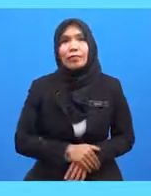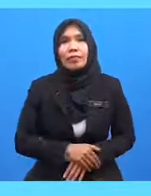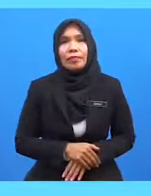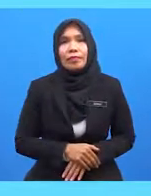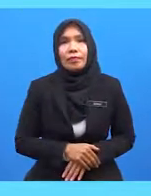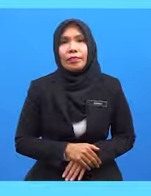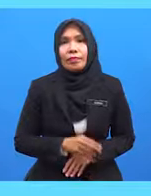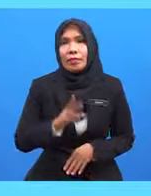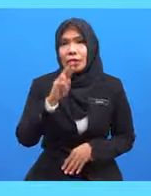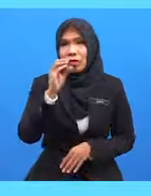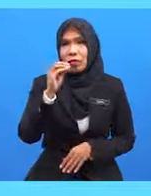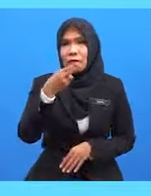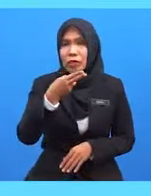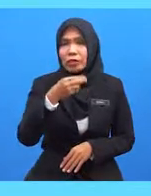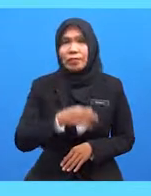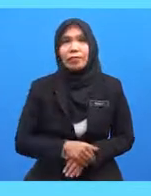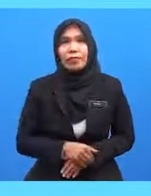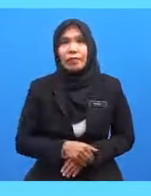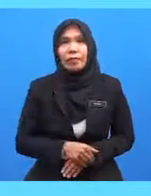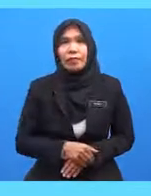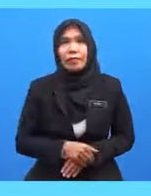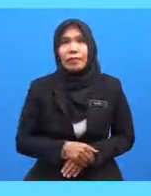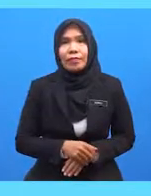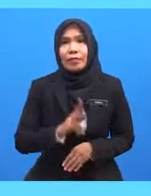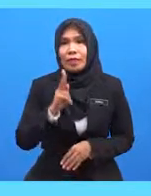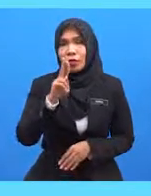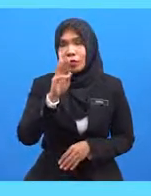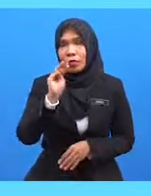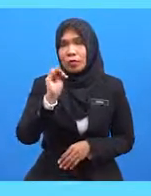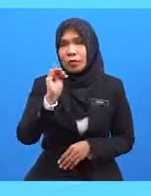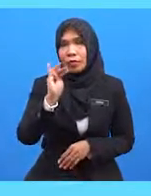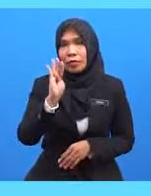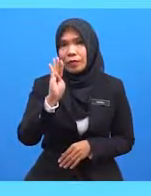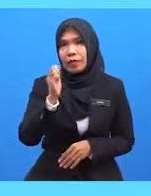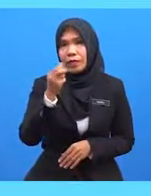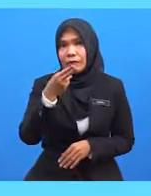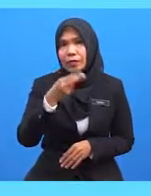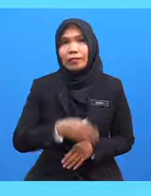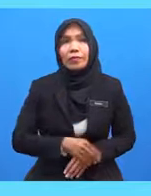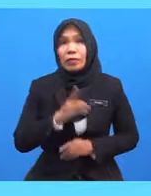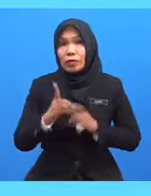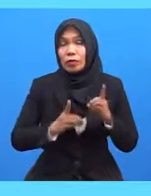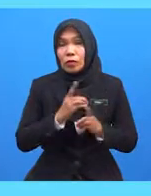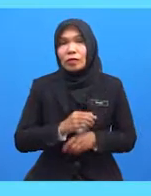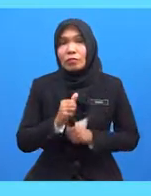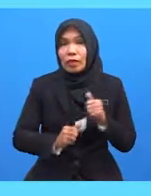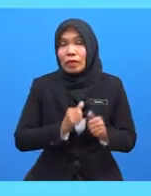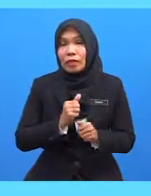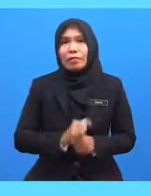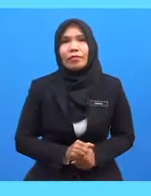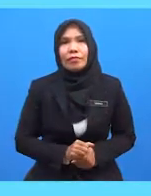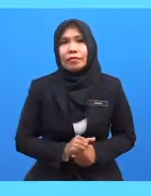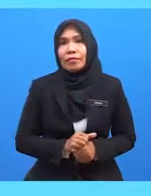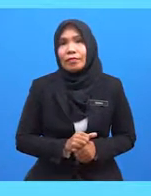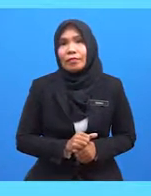layak, lazat, jubah, kubah, dunia, alam, akhirat,